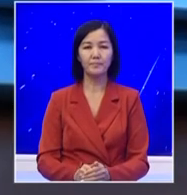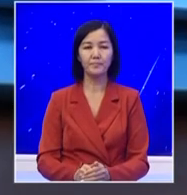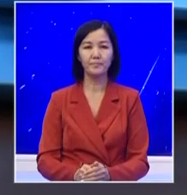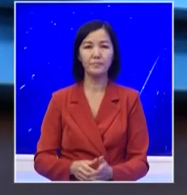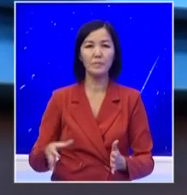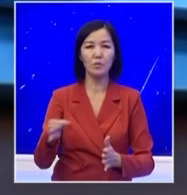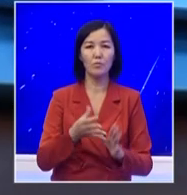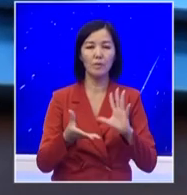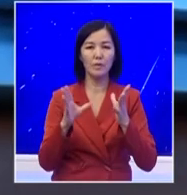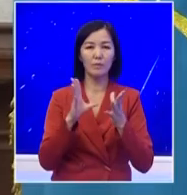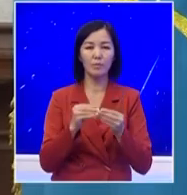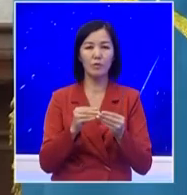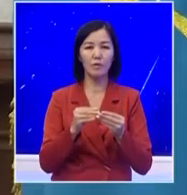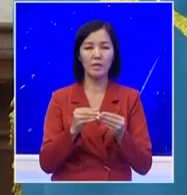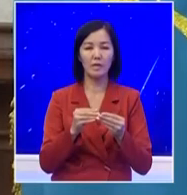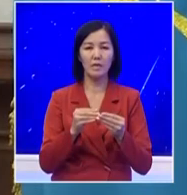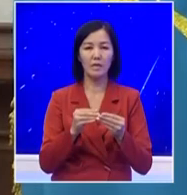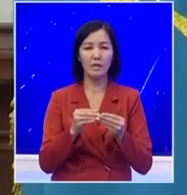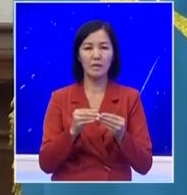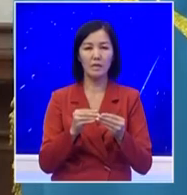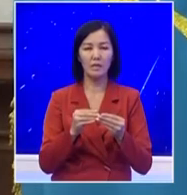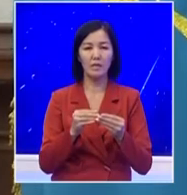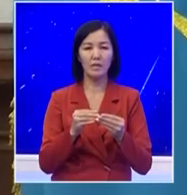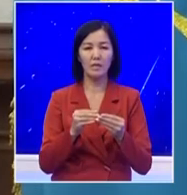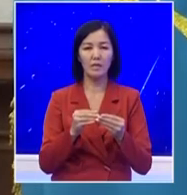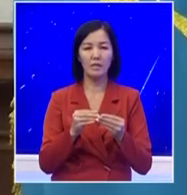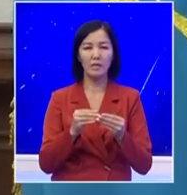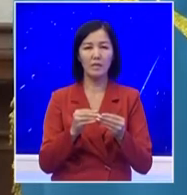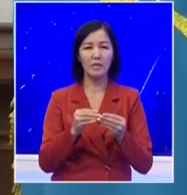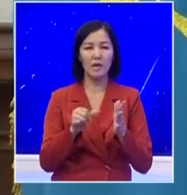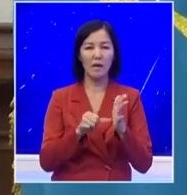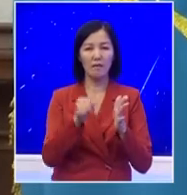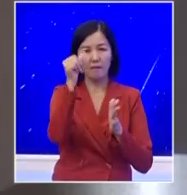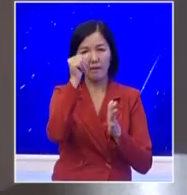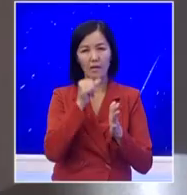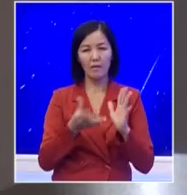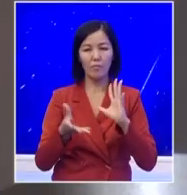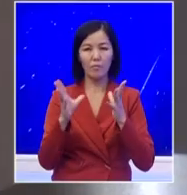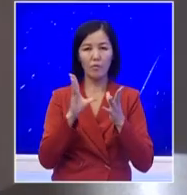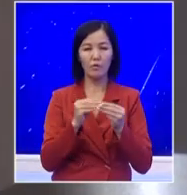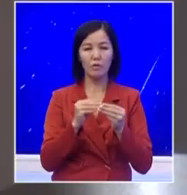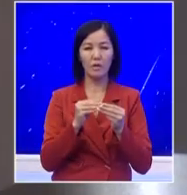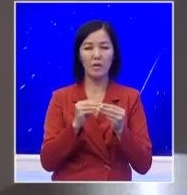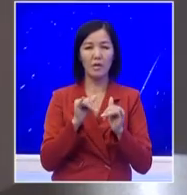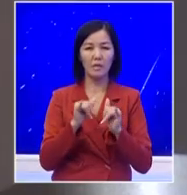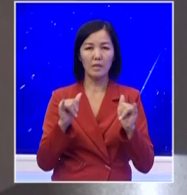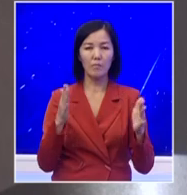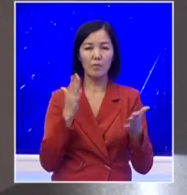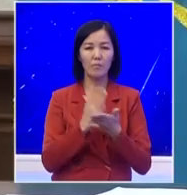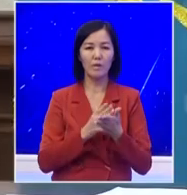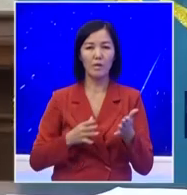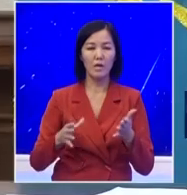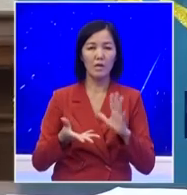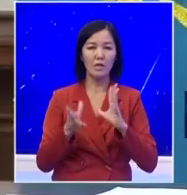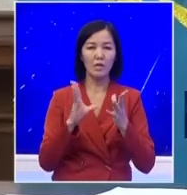Облыс бойынша қаңтар-шілде айларында экономиканың негізгі салаларында өсім қамтамасыз етілді. Жалпы облыс